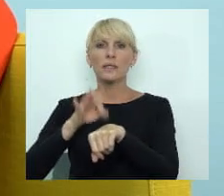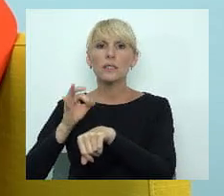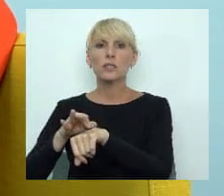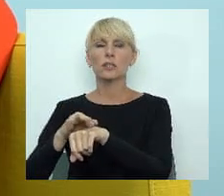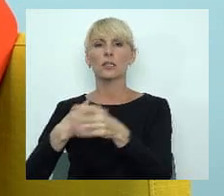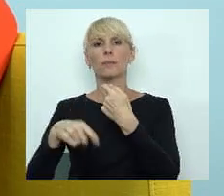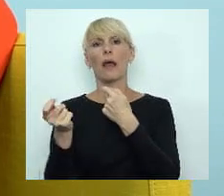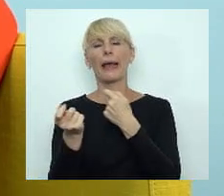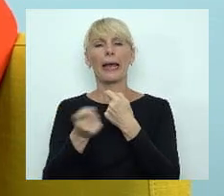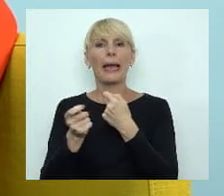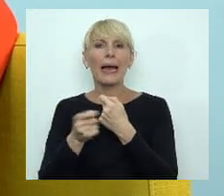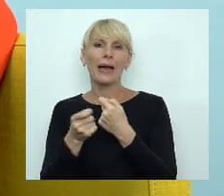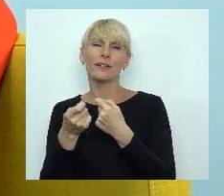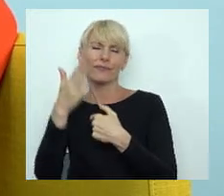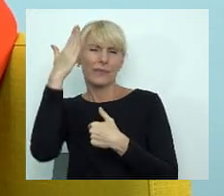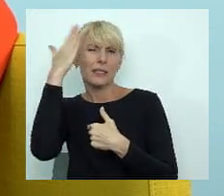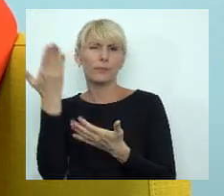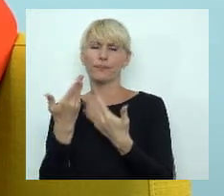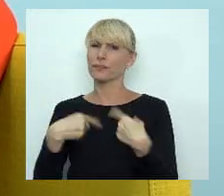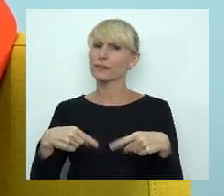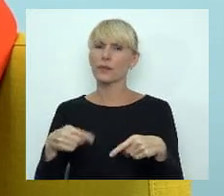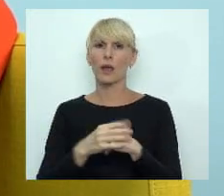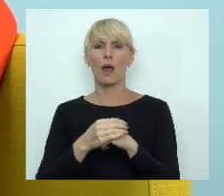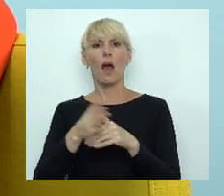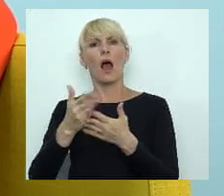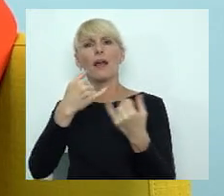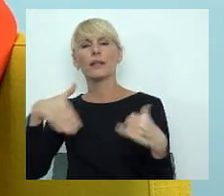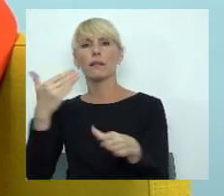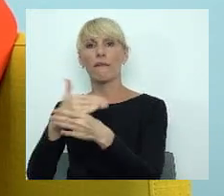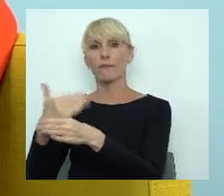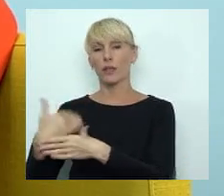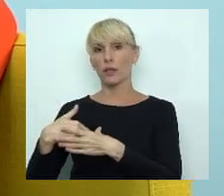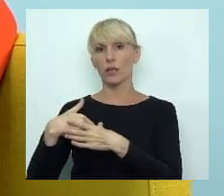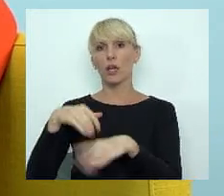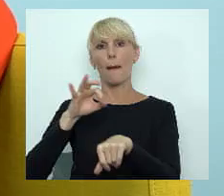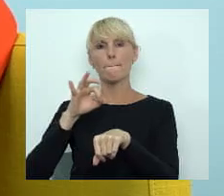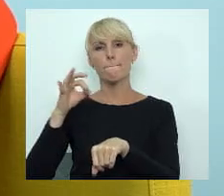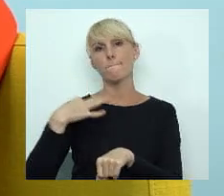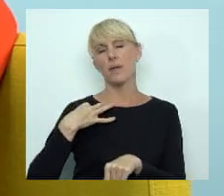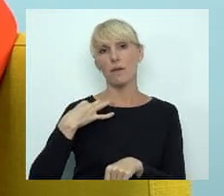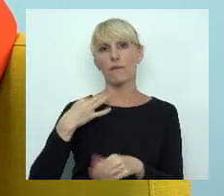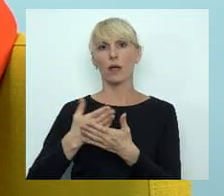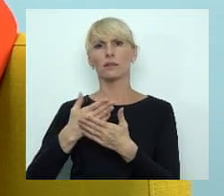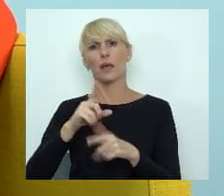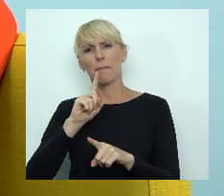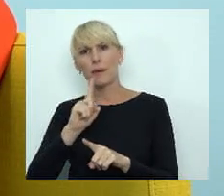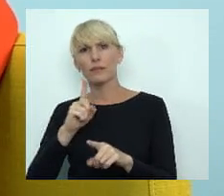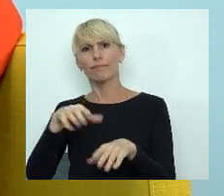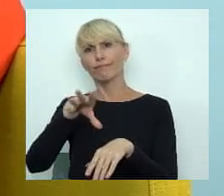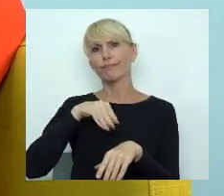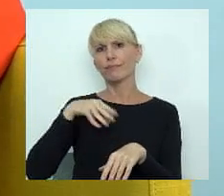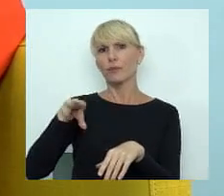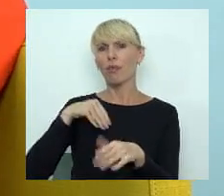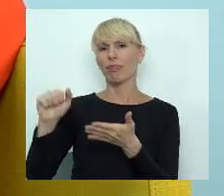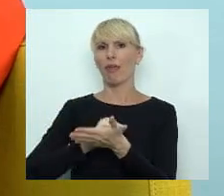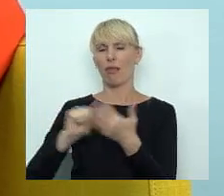tym najgorzej. Natomiast myślę, że zwłaszcza szereg prywatnych przedsiębiorców gdzieś po macoszemu traktowała te kwestie.